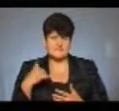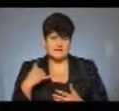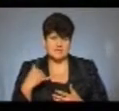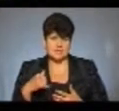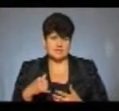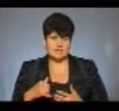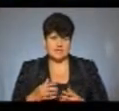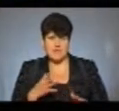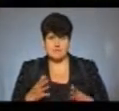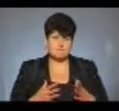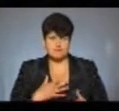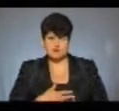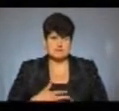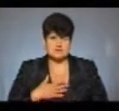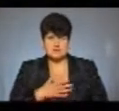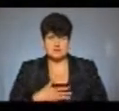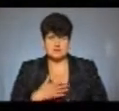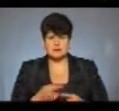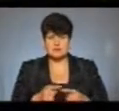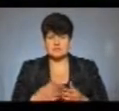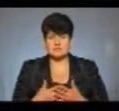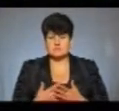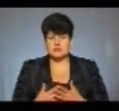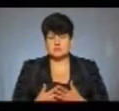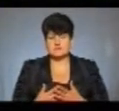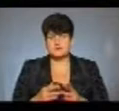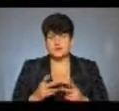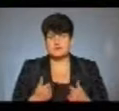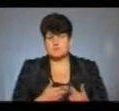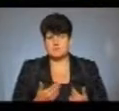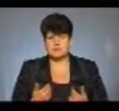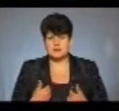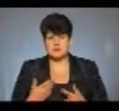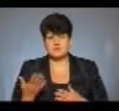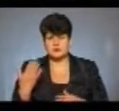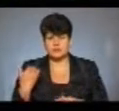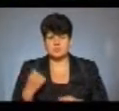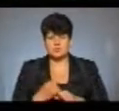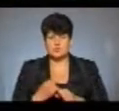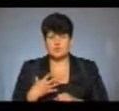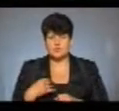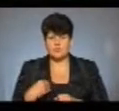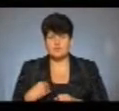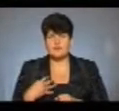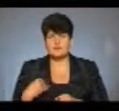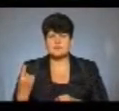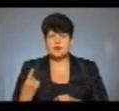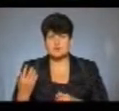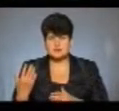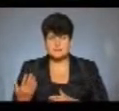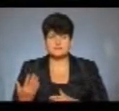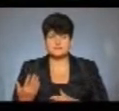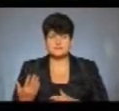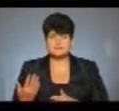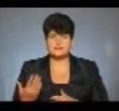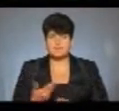такі емоційні, скажімо так. Це, наприклад, як ми, я ж тоді працював у Львові, не у Львові, а в Львівській області,